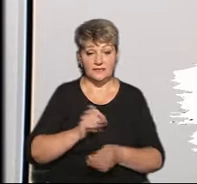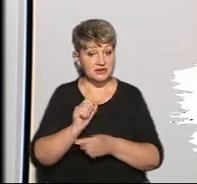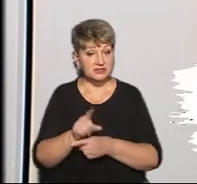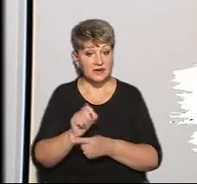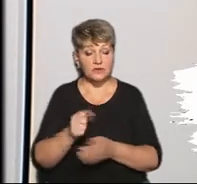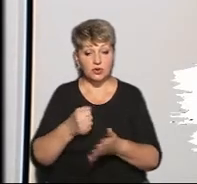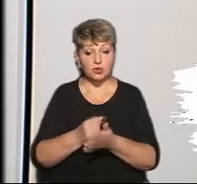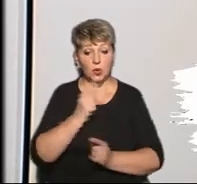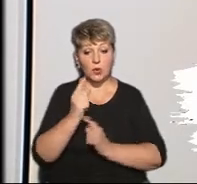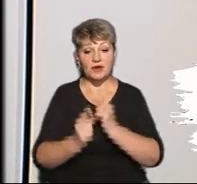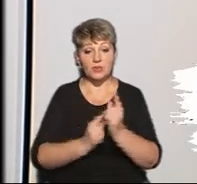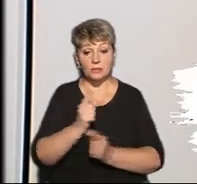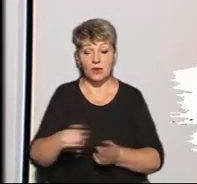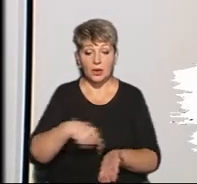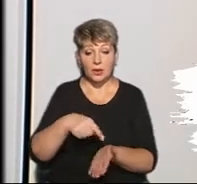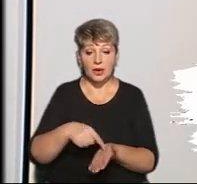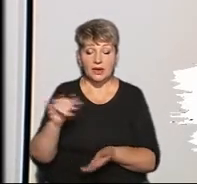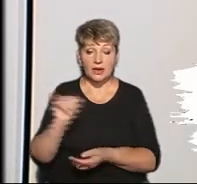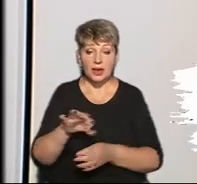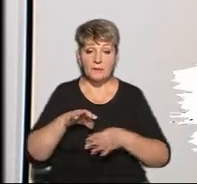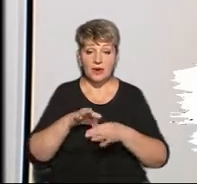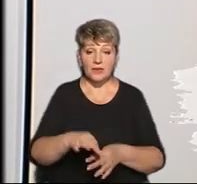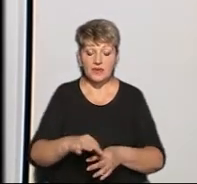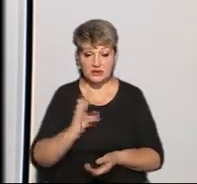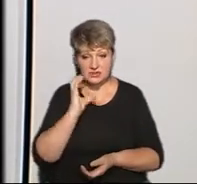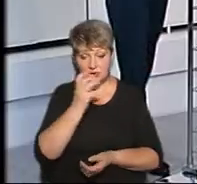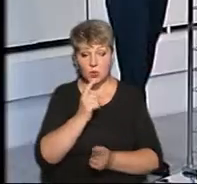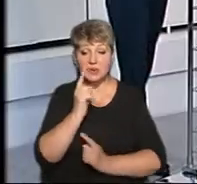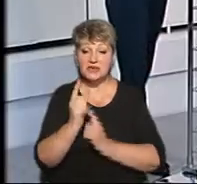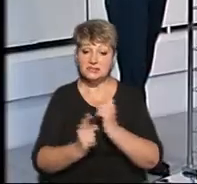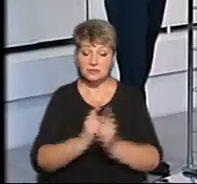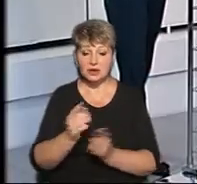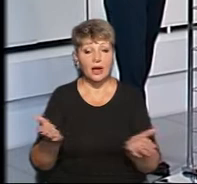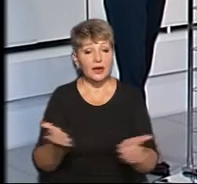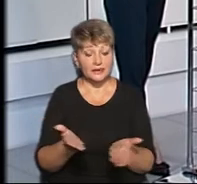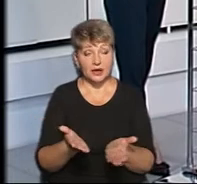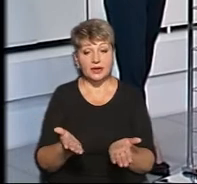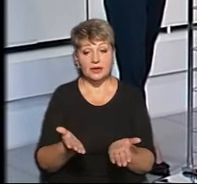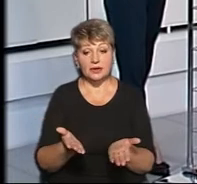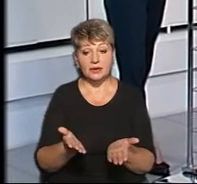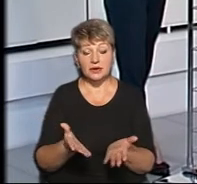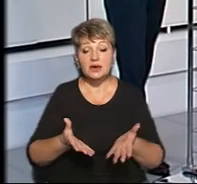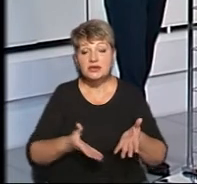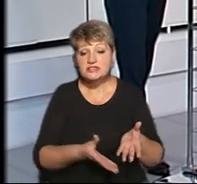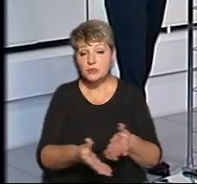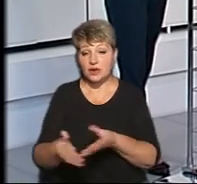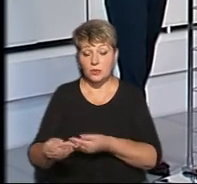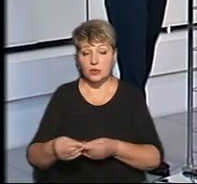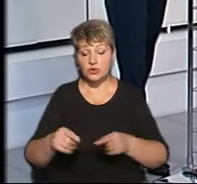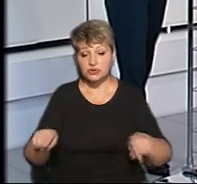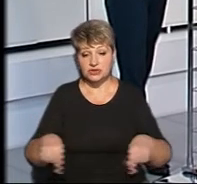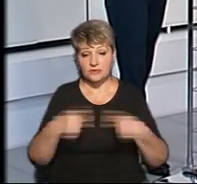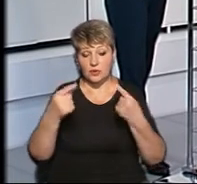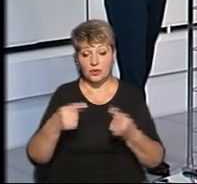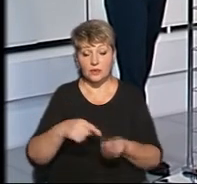щодо реформування міста і проведення кардинальних змін, які сприятимуть творенню